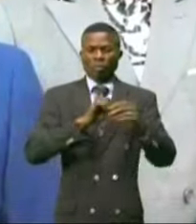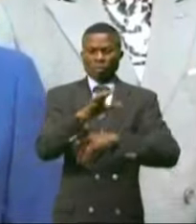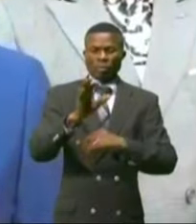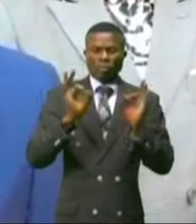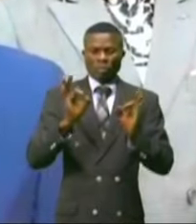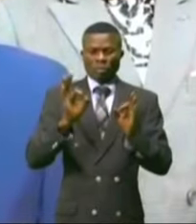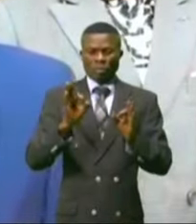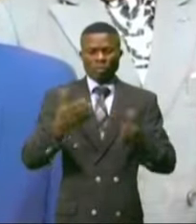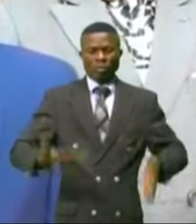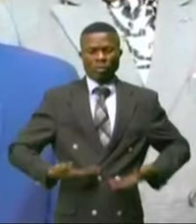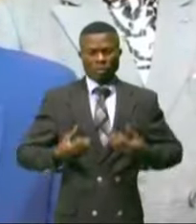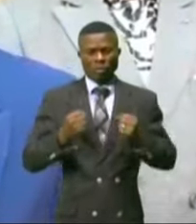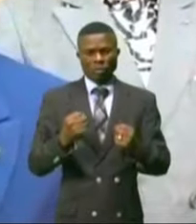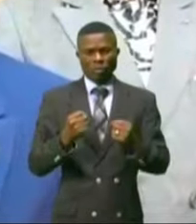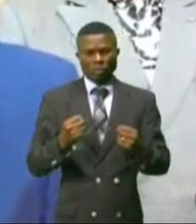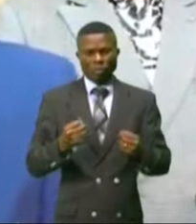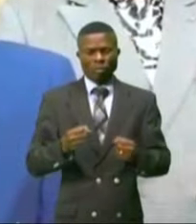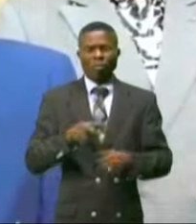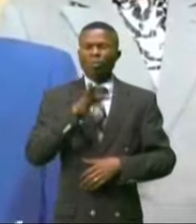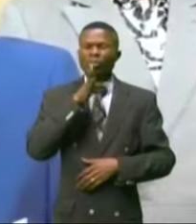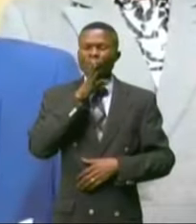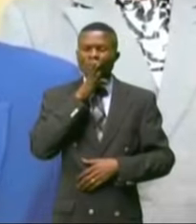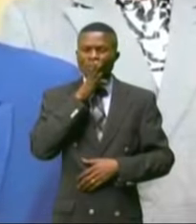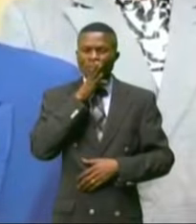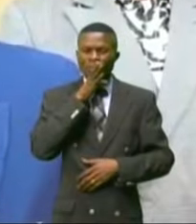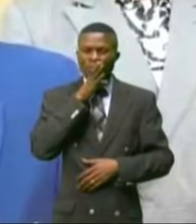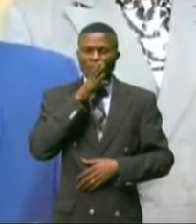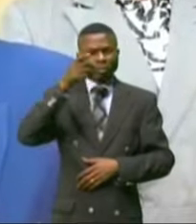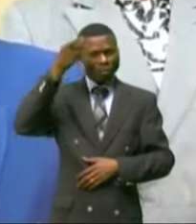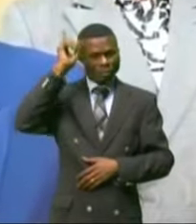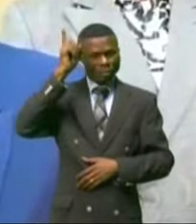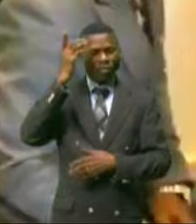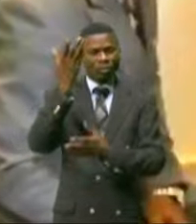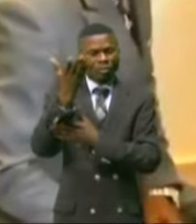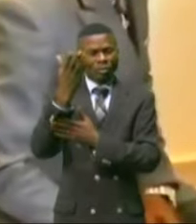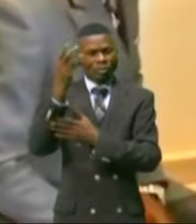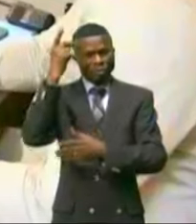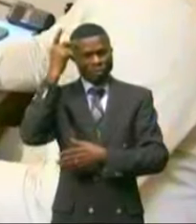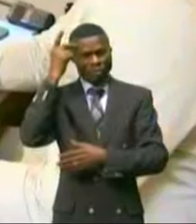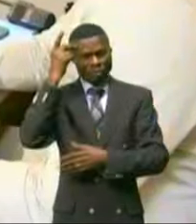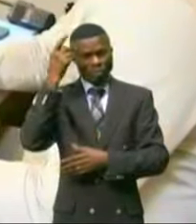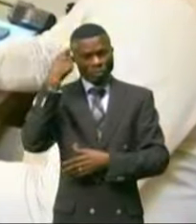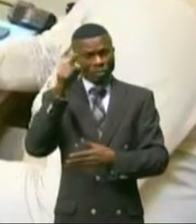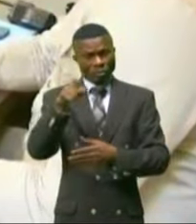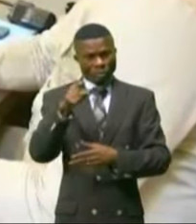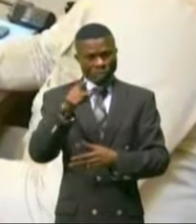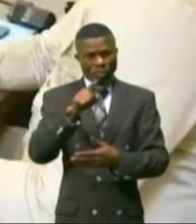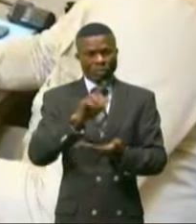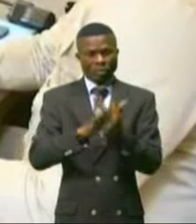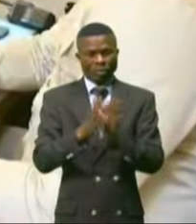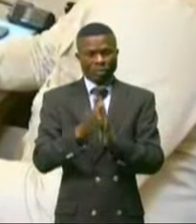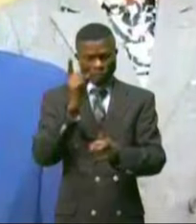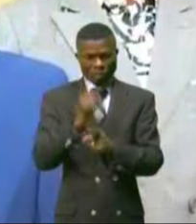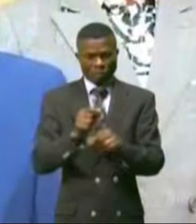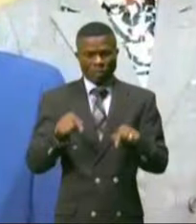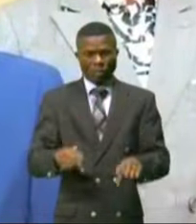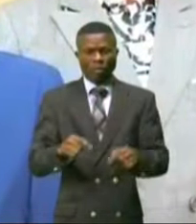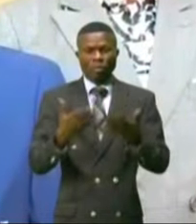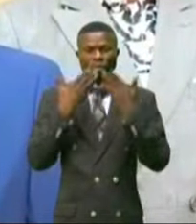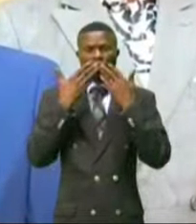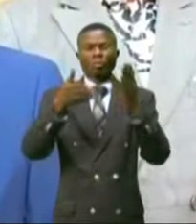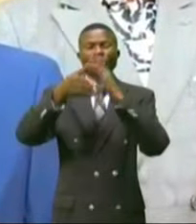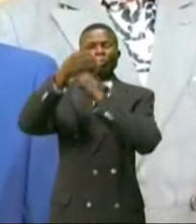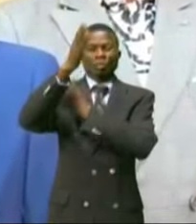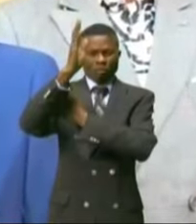été très content parce que ça fait longtemps qu'ils ont mis des démarches depuis le niveau de Kinshasa pour que celle-ci soit vraiment effective ici. Dieu merci,